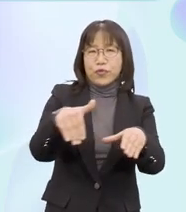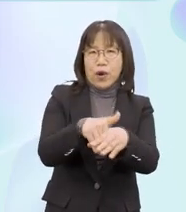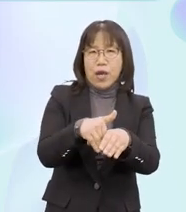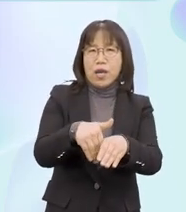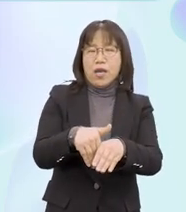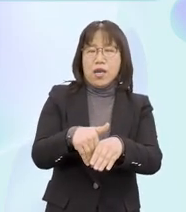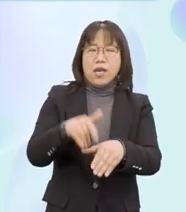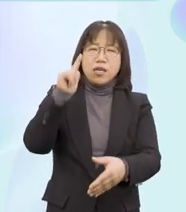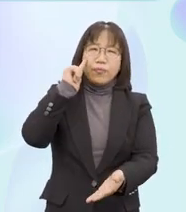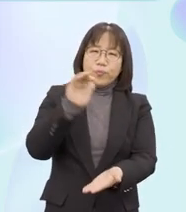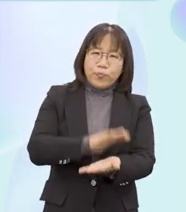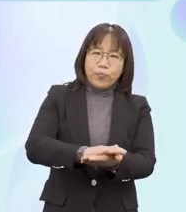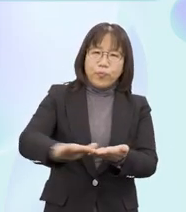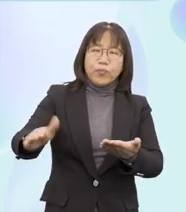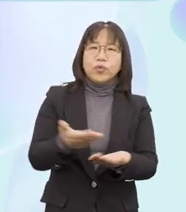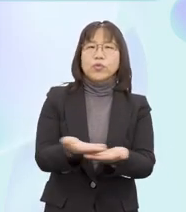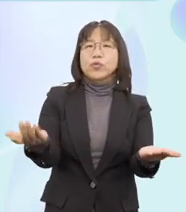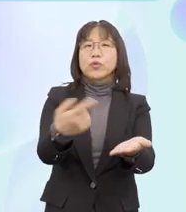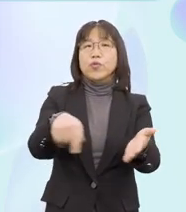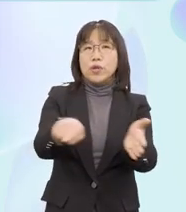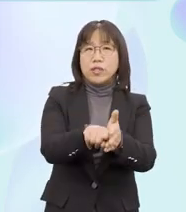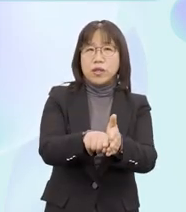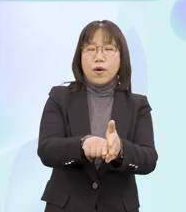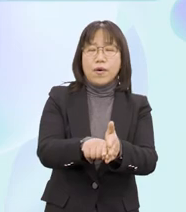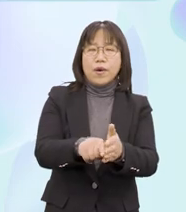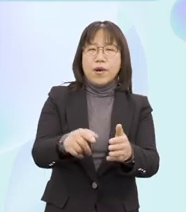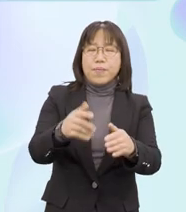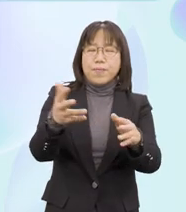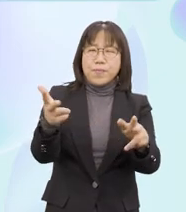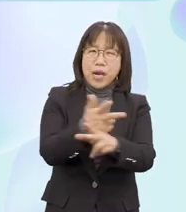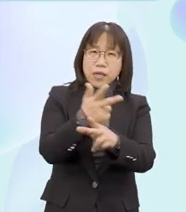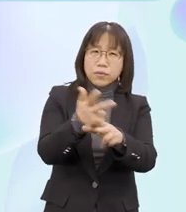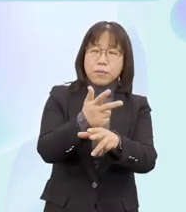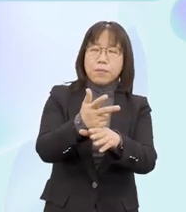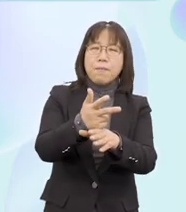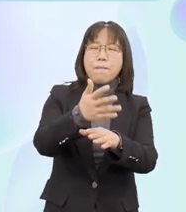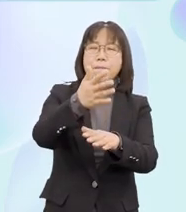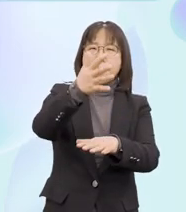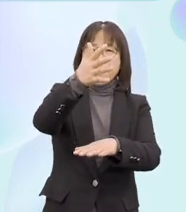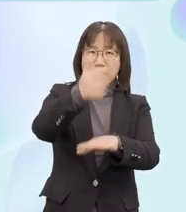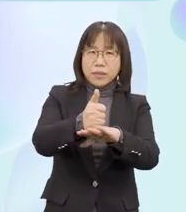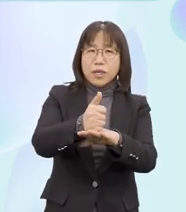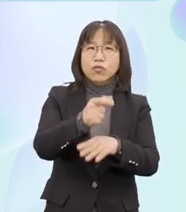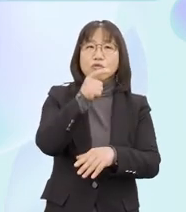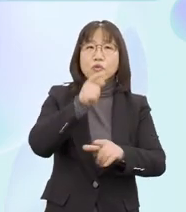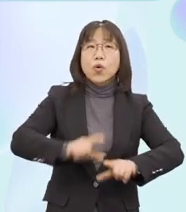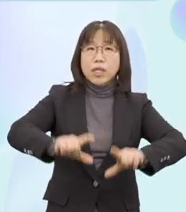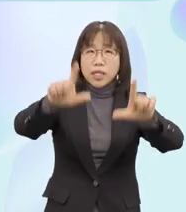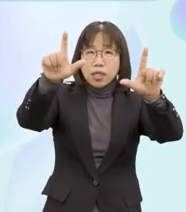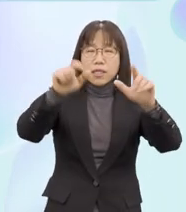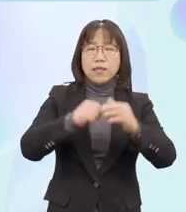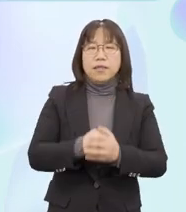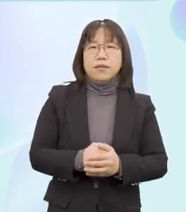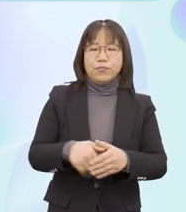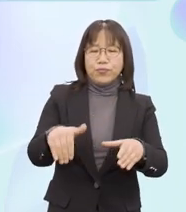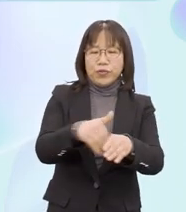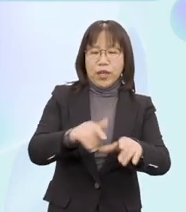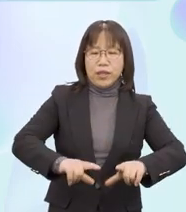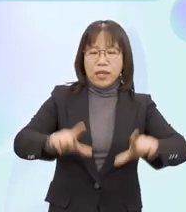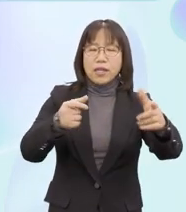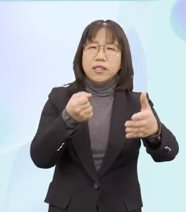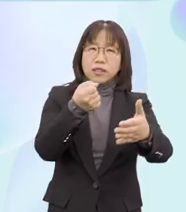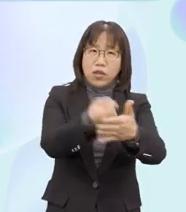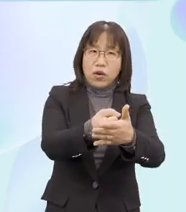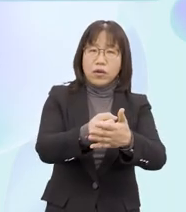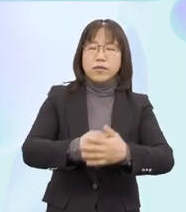해소하기 위해 매월 마지막 주 수요일을 문화의 날로 지정하고 문화가 있는 날 프로그램을 자체 운영